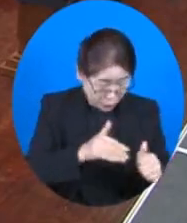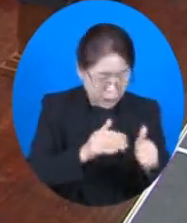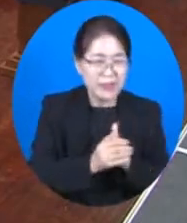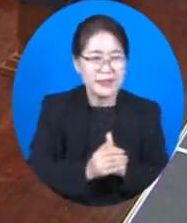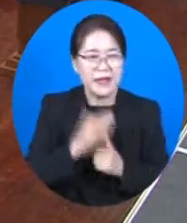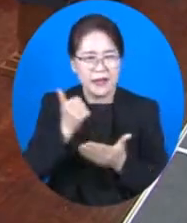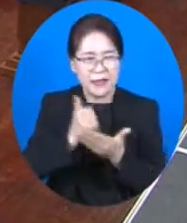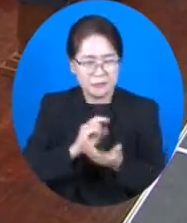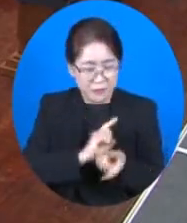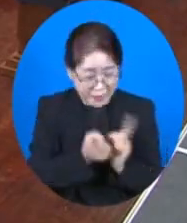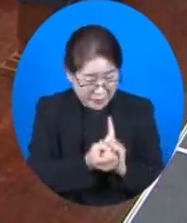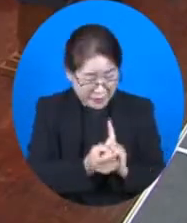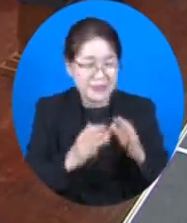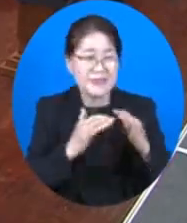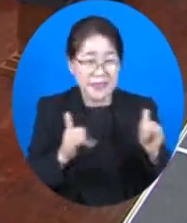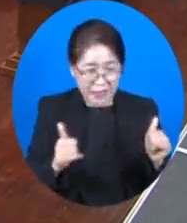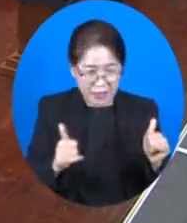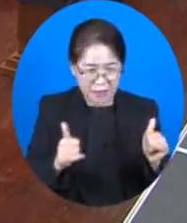하나님의 대사입니다.